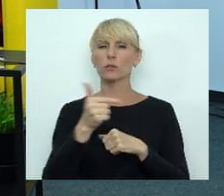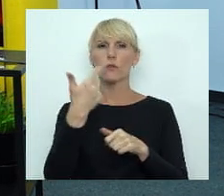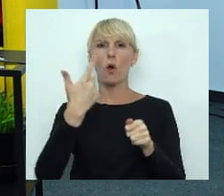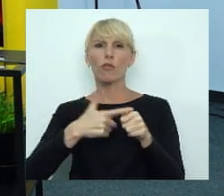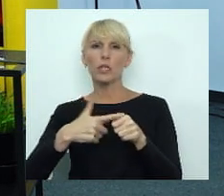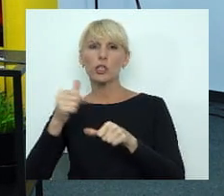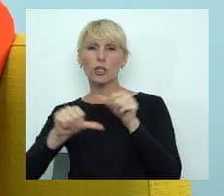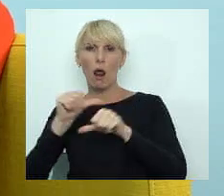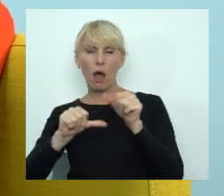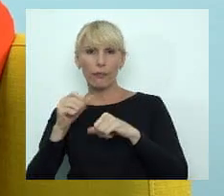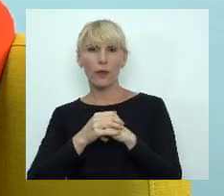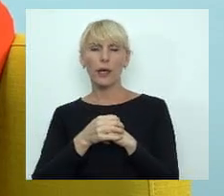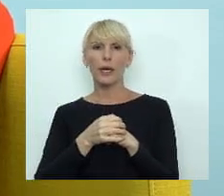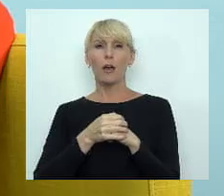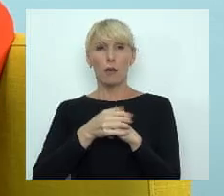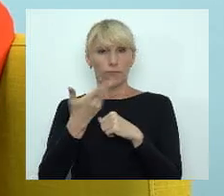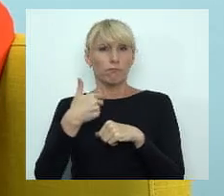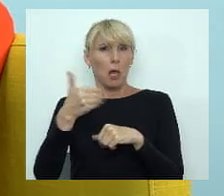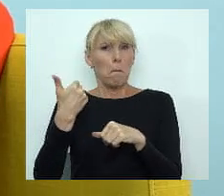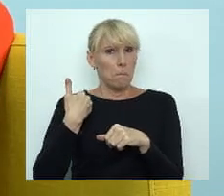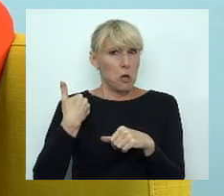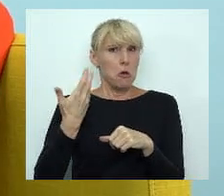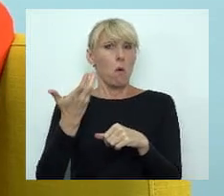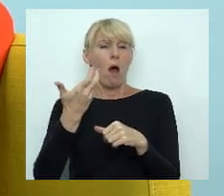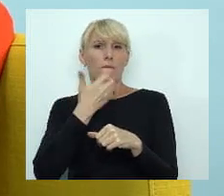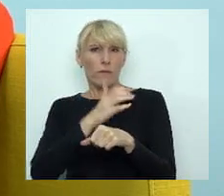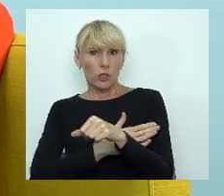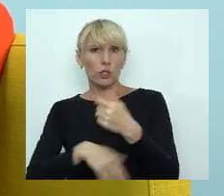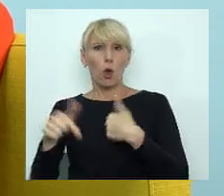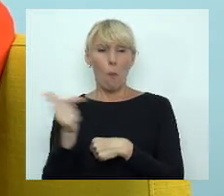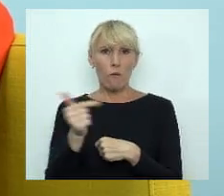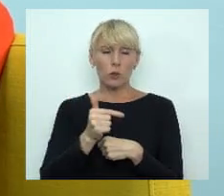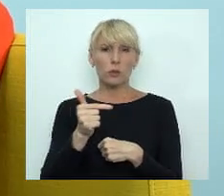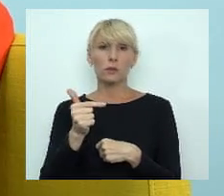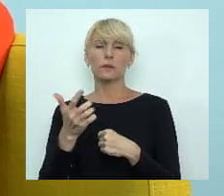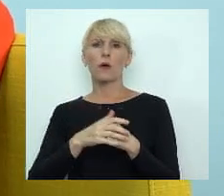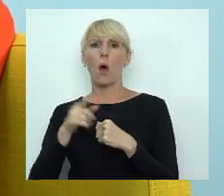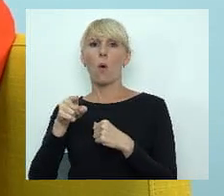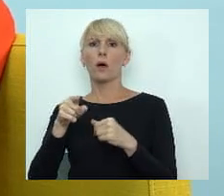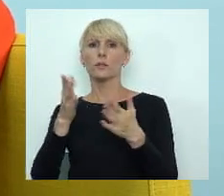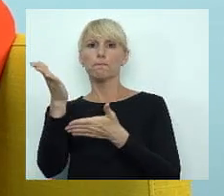wciąż obowiązuje, ale myślę, że to jest ten zakres, którymi